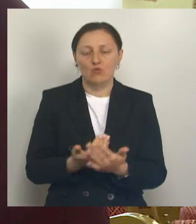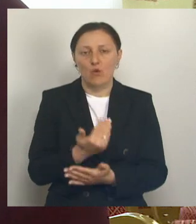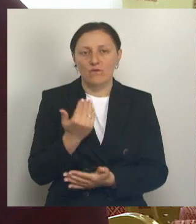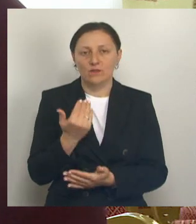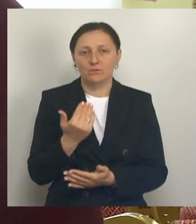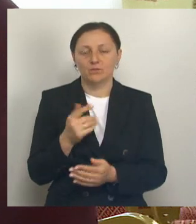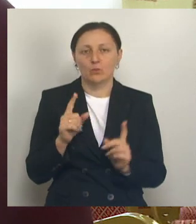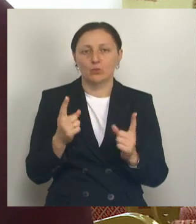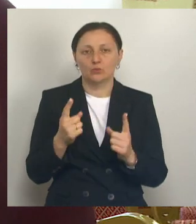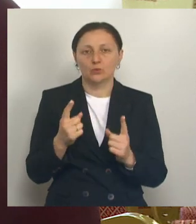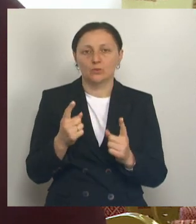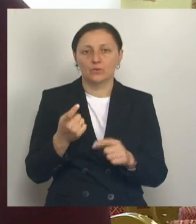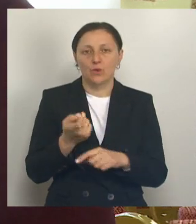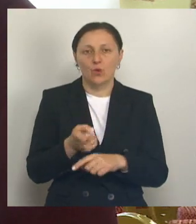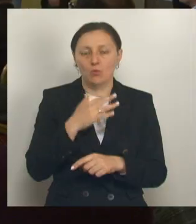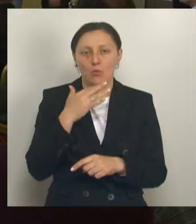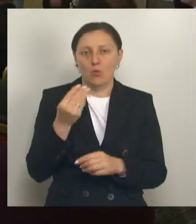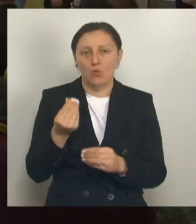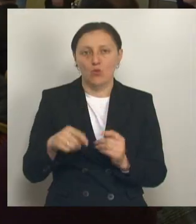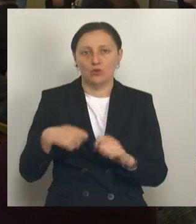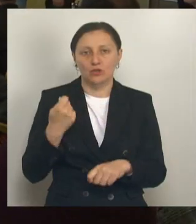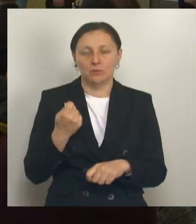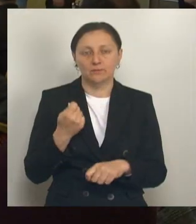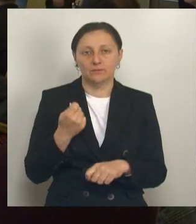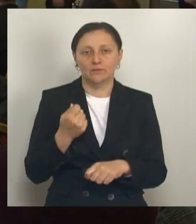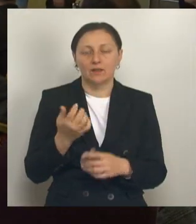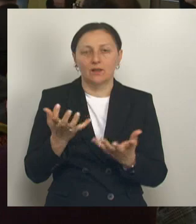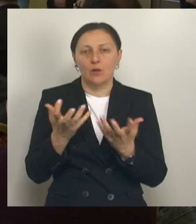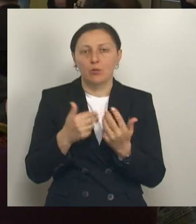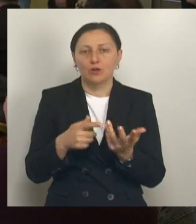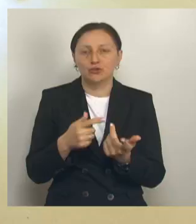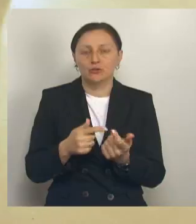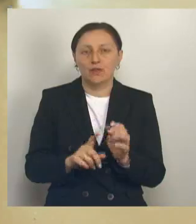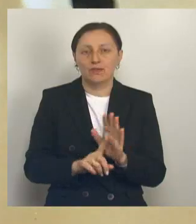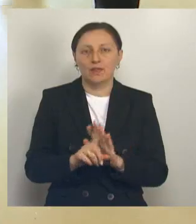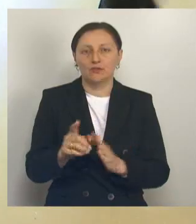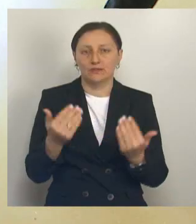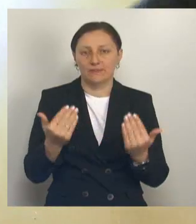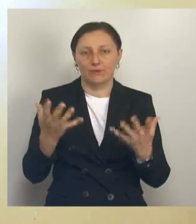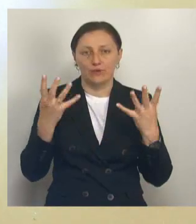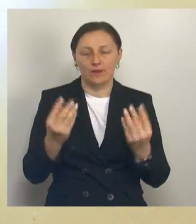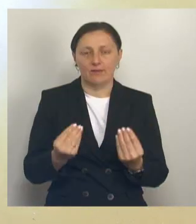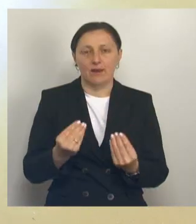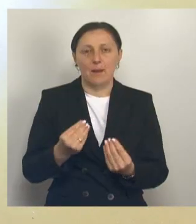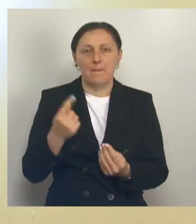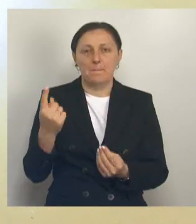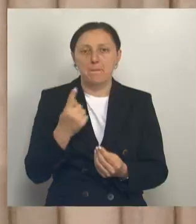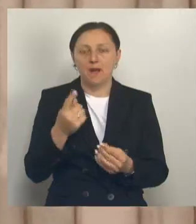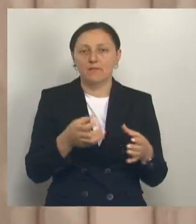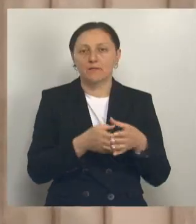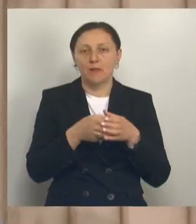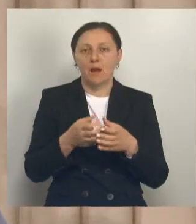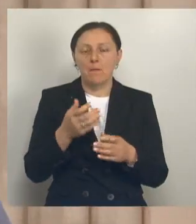потому что очень большой ущерб перечислять средства начнут с сегодняшнего дня в первую вашу поддержку